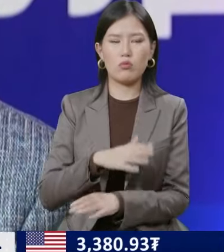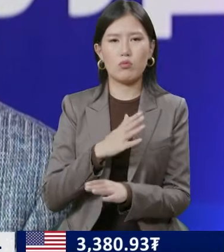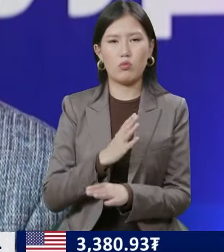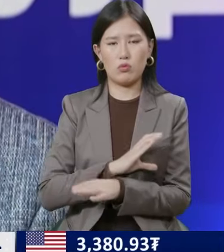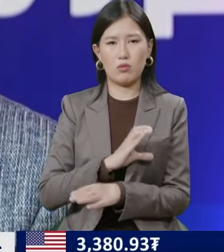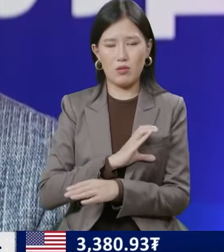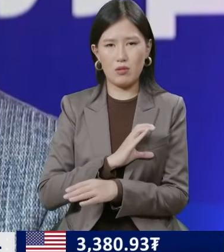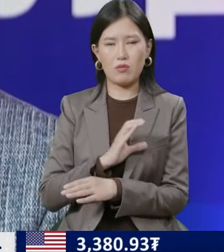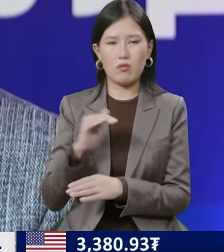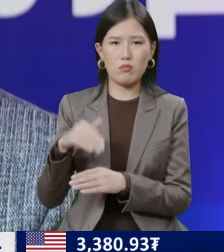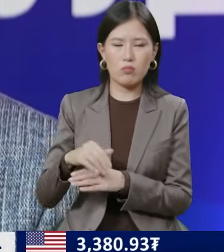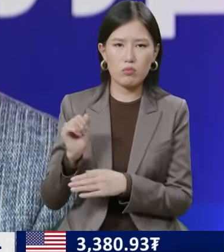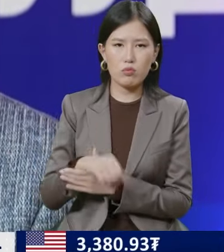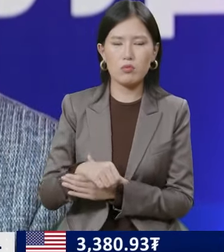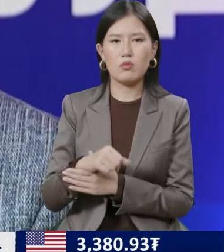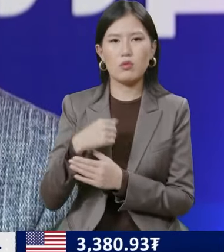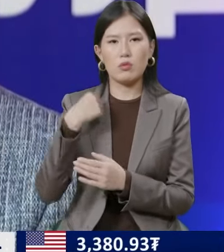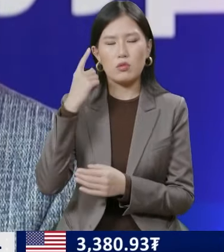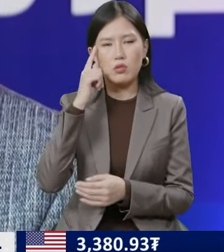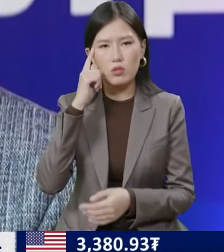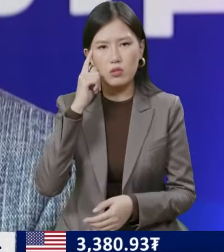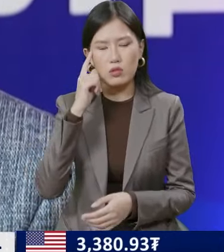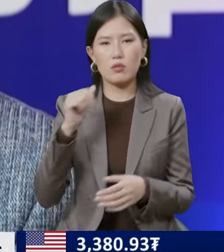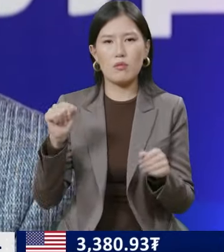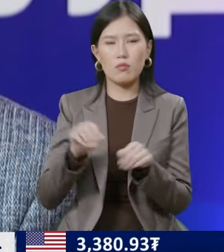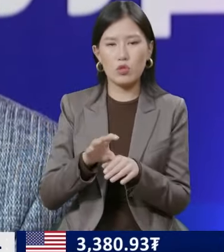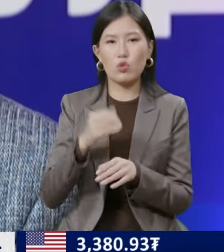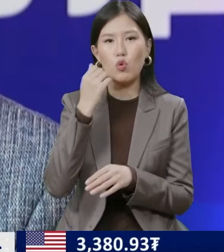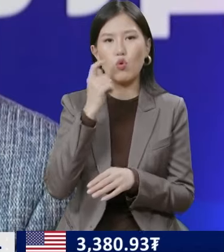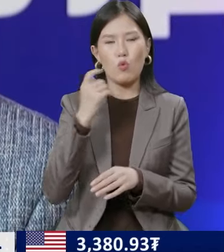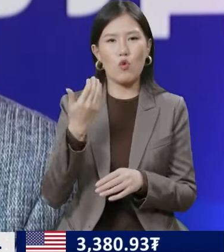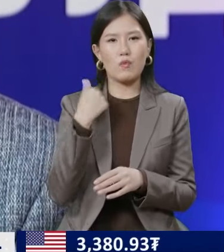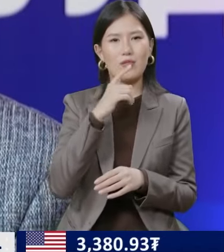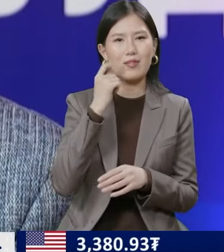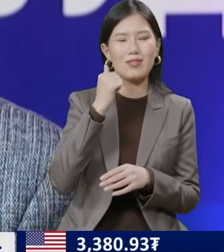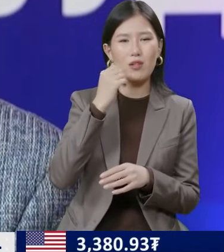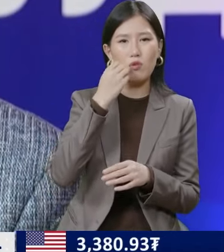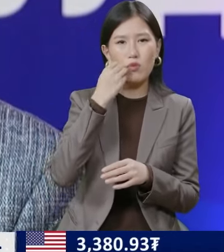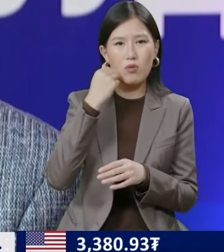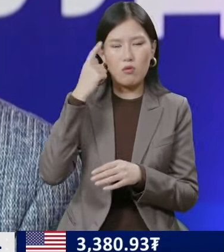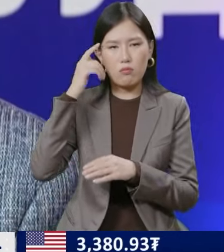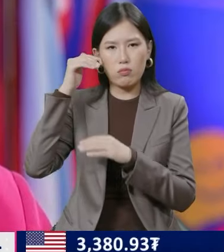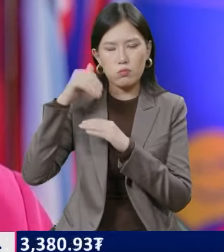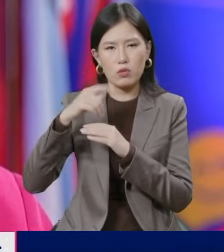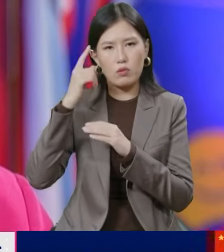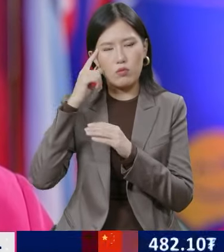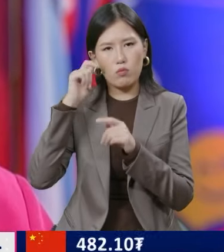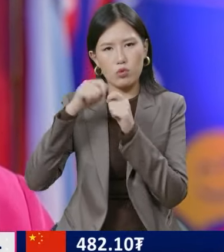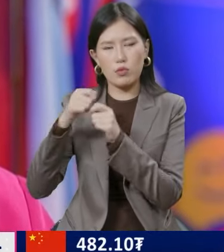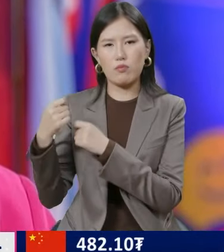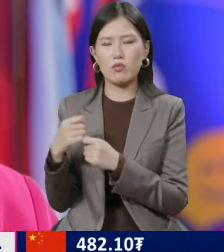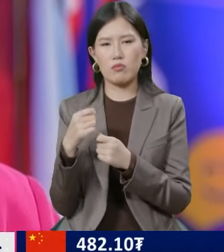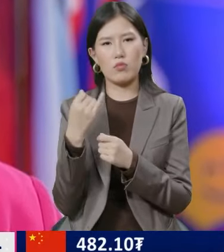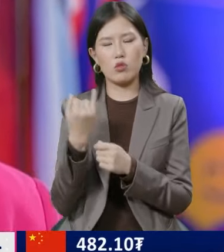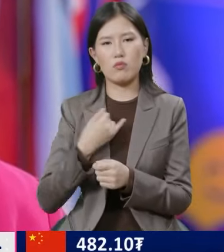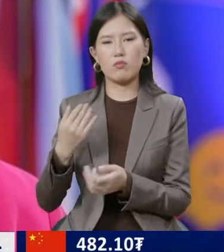болдог, нойр бодол болдог, асар олон тийм сэтгцийн өөрчлөлтүүд, шамарлууд бий болдог. Ажиллах насан